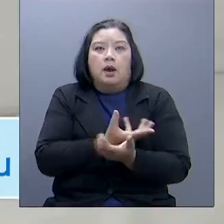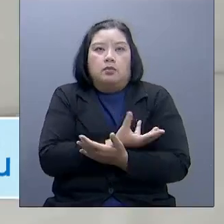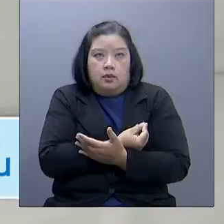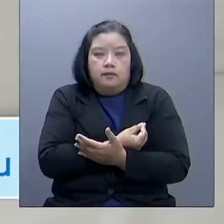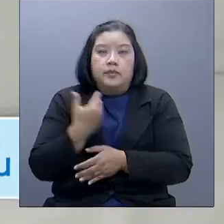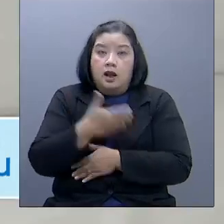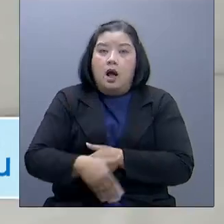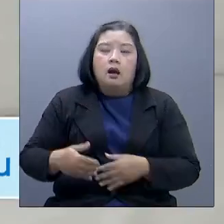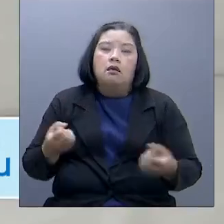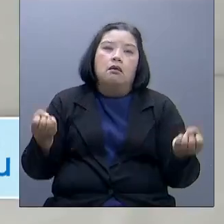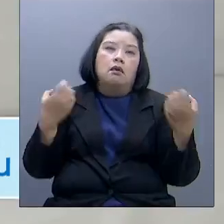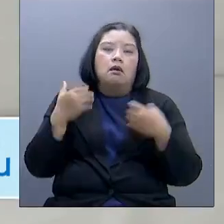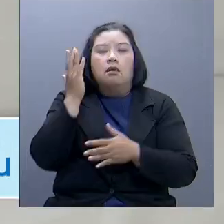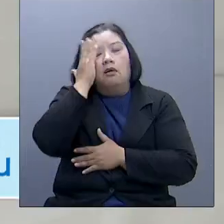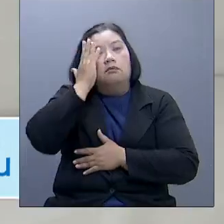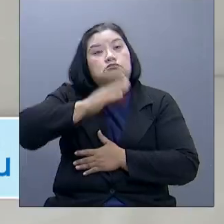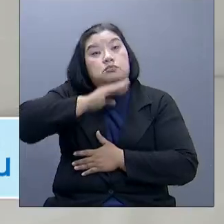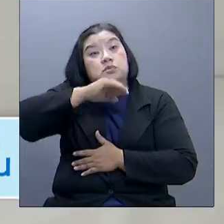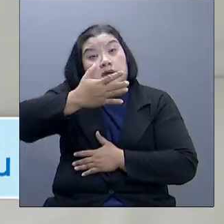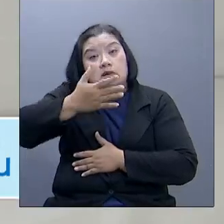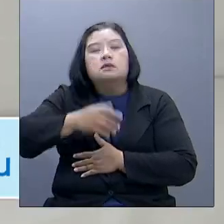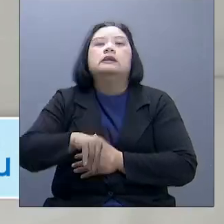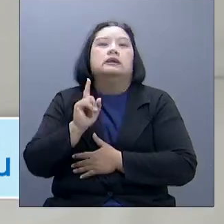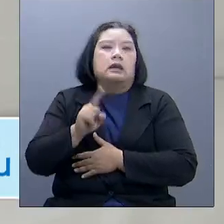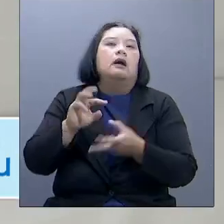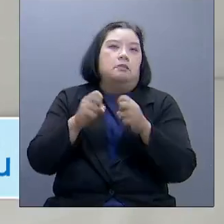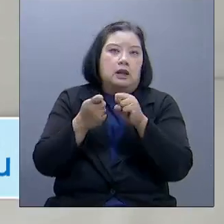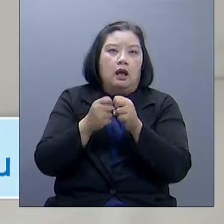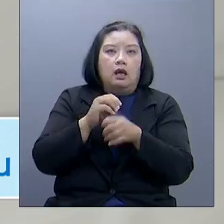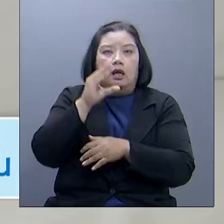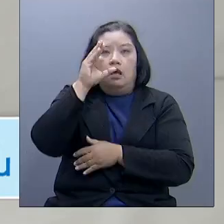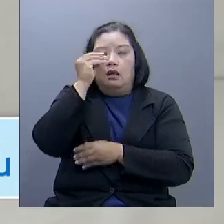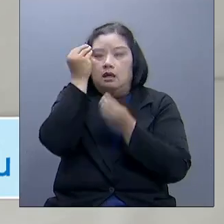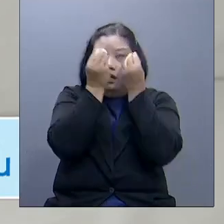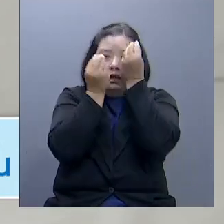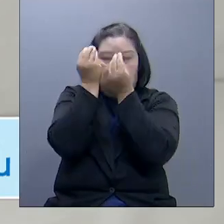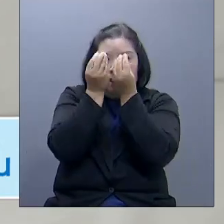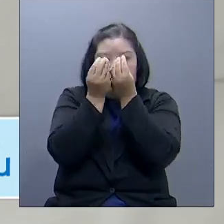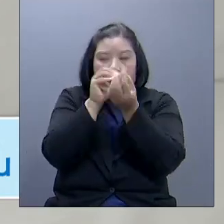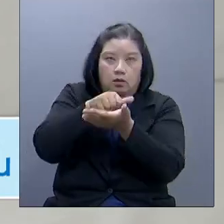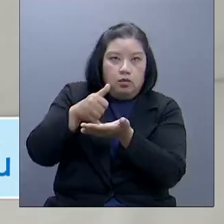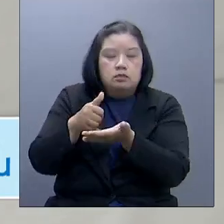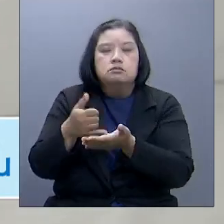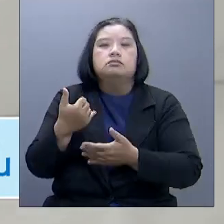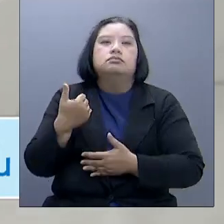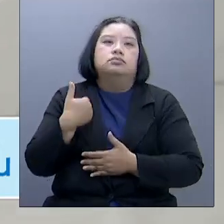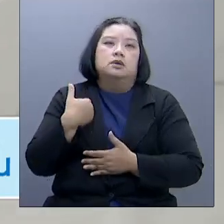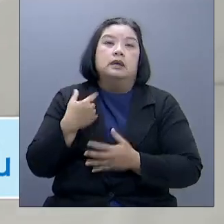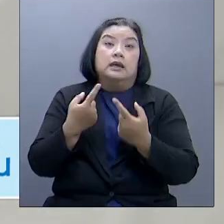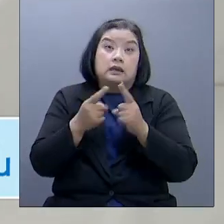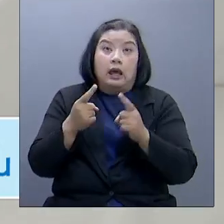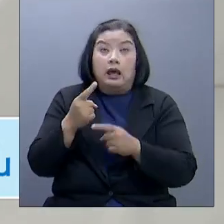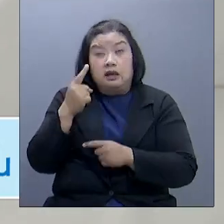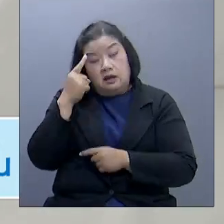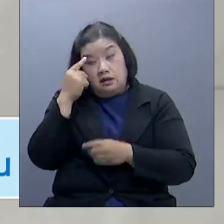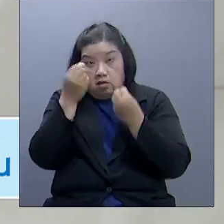สาเหตุที่ทำให้เกิดอาการหน้ามืดหรือวิงเวียนเวลาเปลี่ยนท่าเร็วๆได้ค่ะแต่ก็ไม่ได้รุนแรงอย่างที่เขาส่งต่อข้อมูลกันนะ